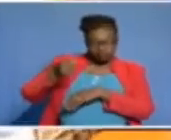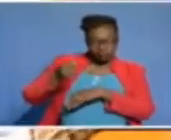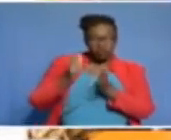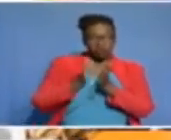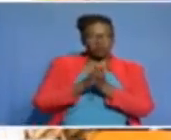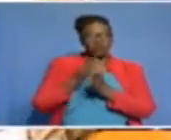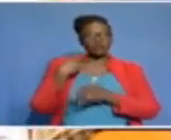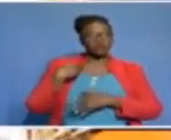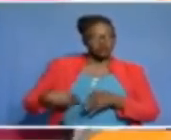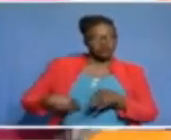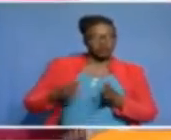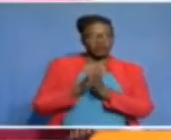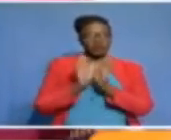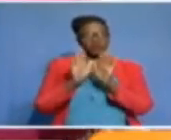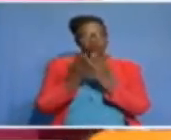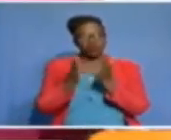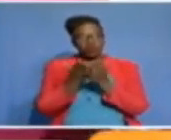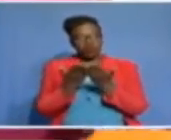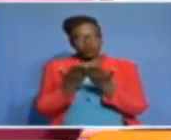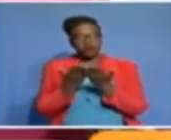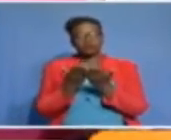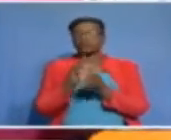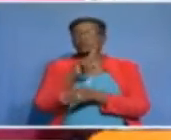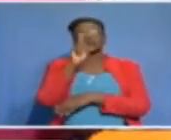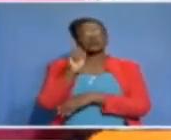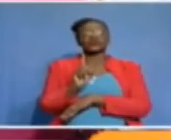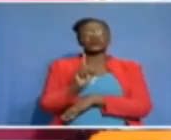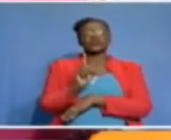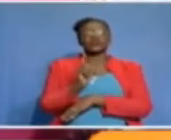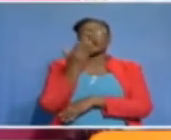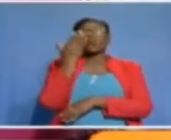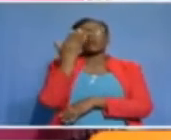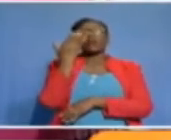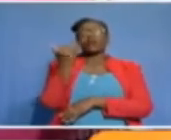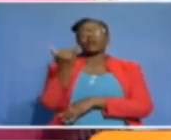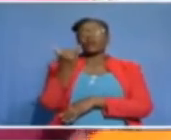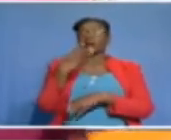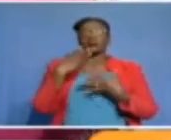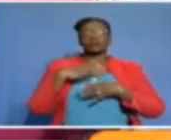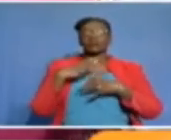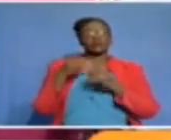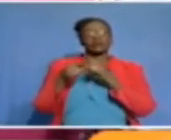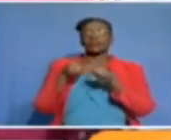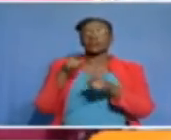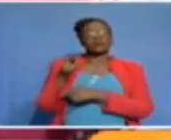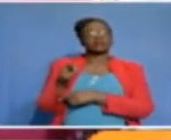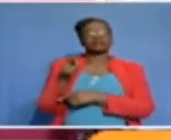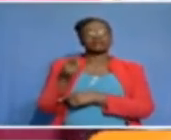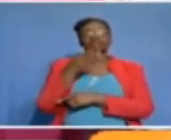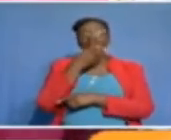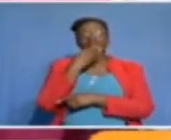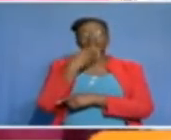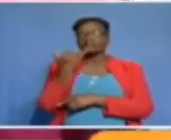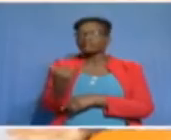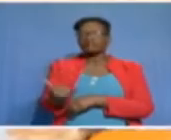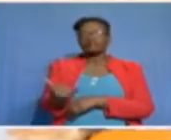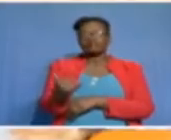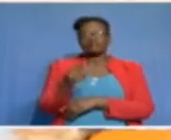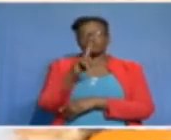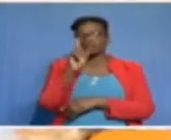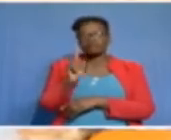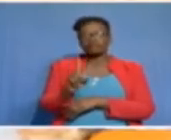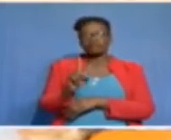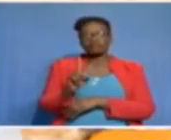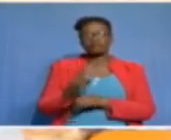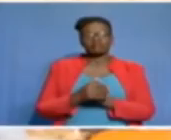na vitabu vyake. Hapa swali likiwa ni kwa nini wahalifu kumwangamiza maskini kijana wa umri mdogo hivi? Maana huyo ni